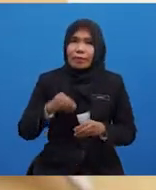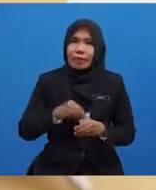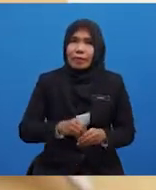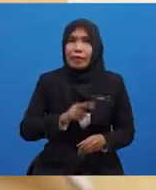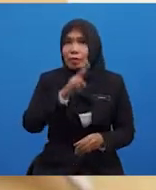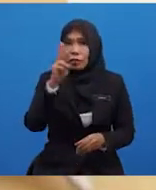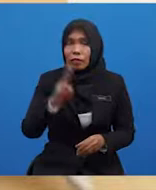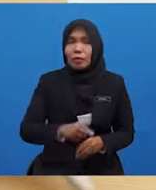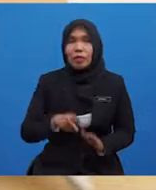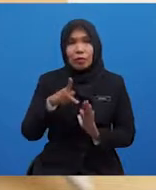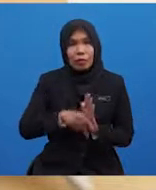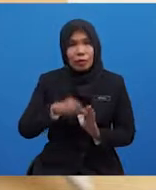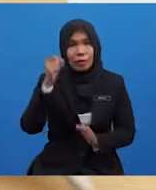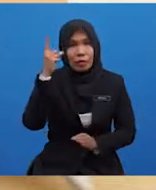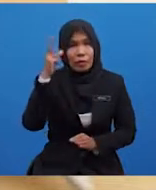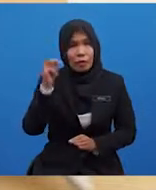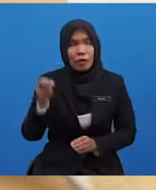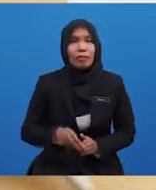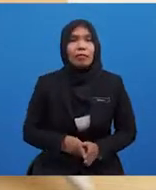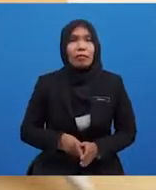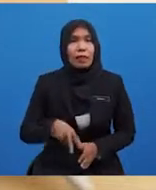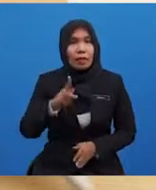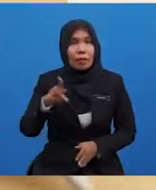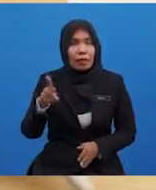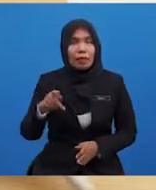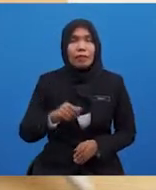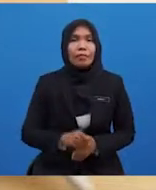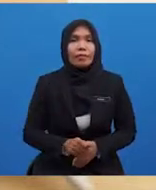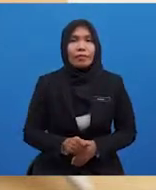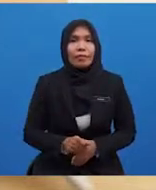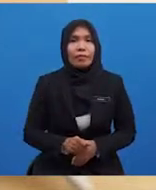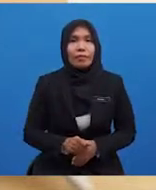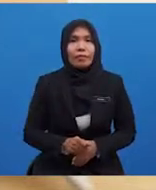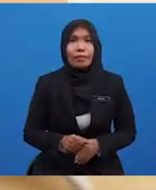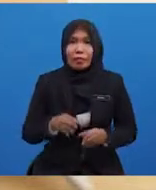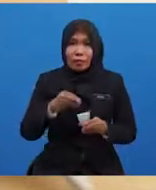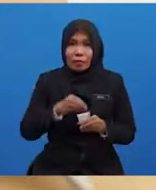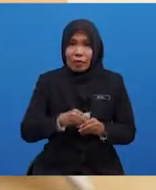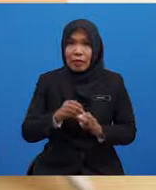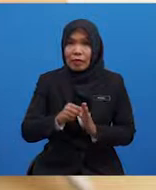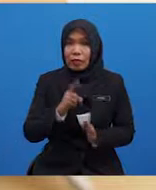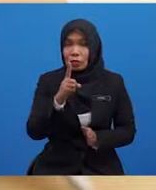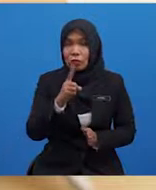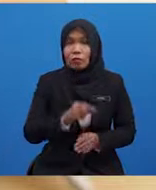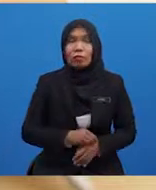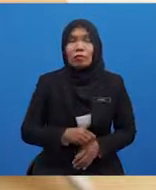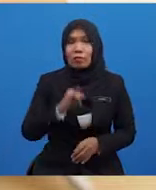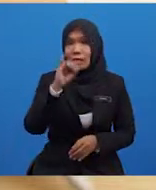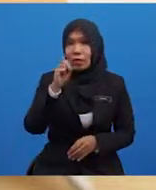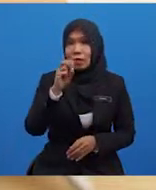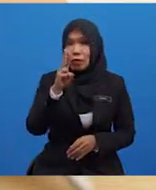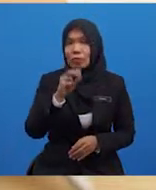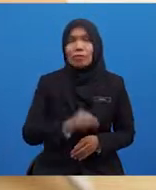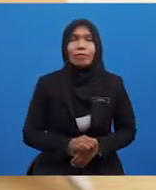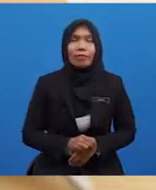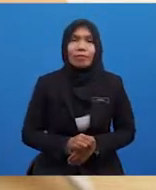pemahaman pelajar terhadap penguasaan maklumat dalam sesuatu isu di semester